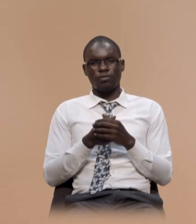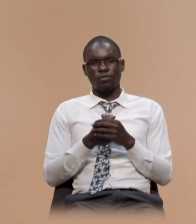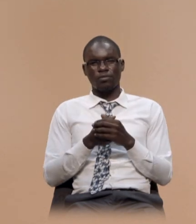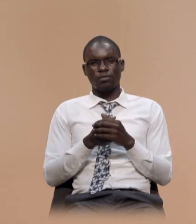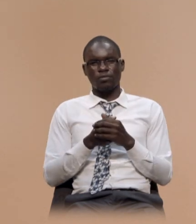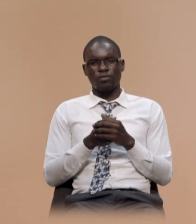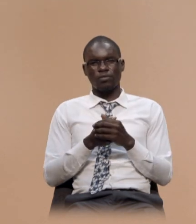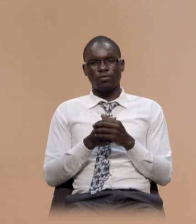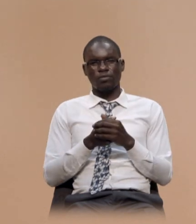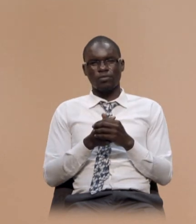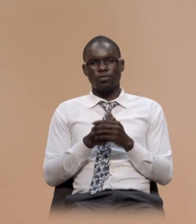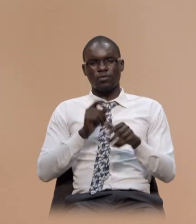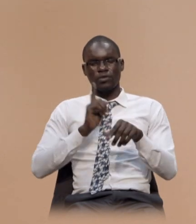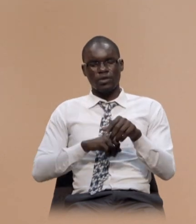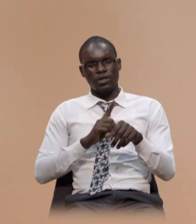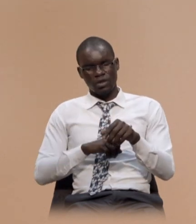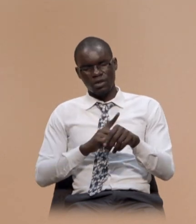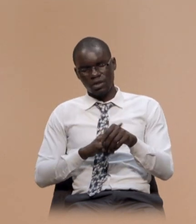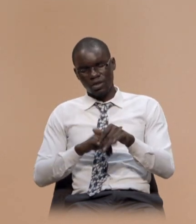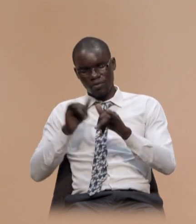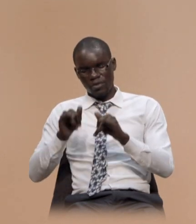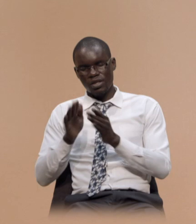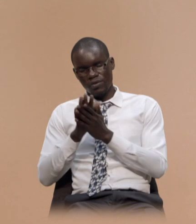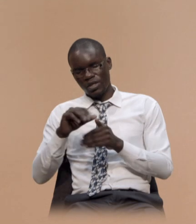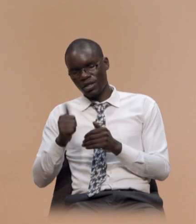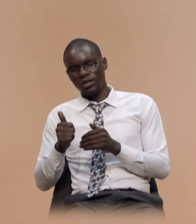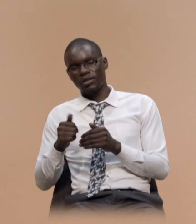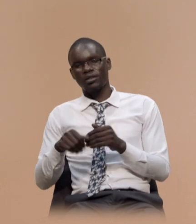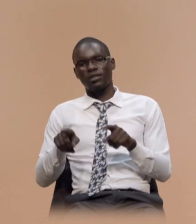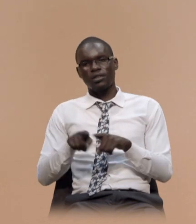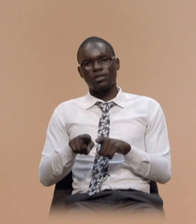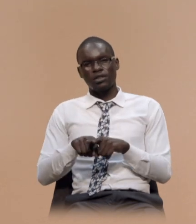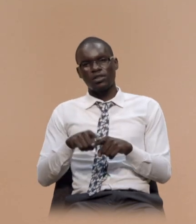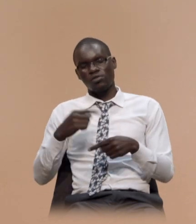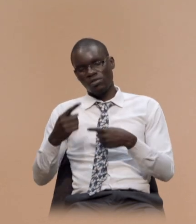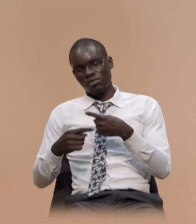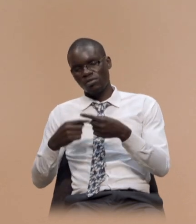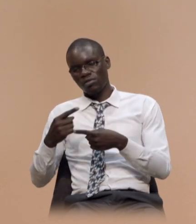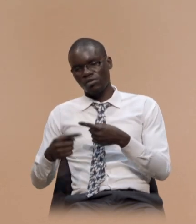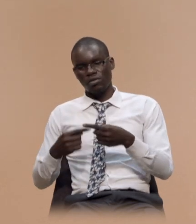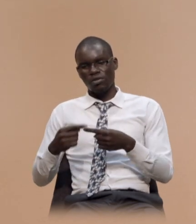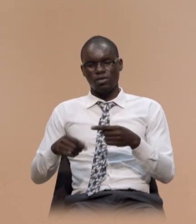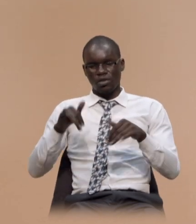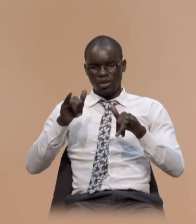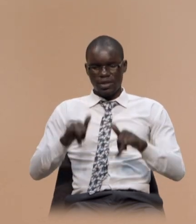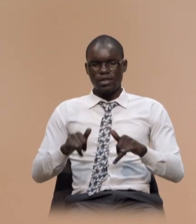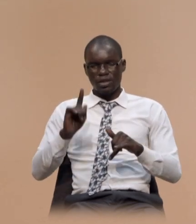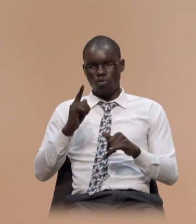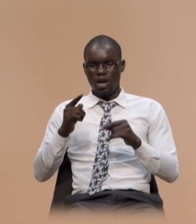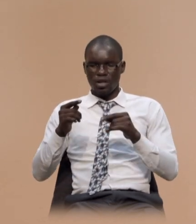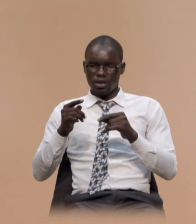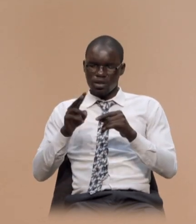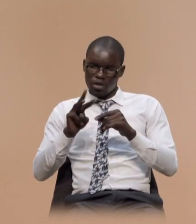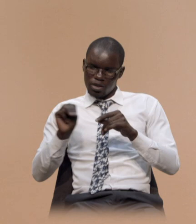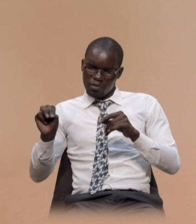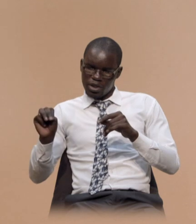kwa tunapokaa na wenzetu, na pia tuzingatie umbali ambao tunakaa na wengine